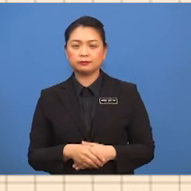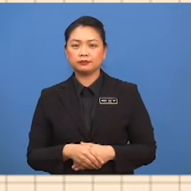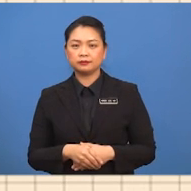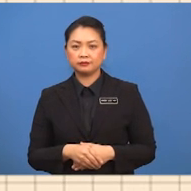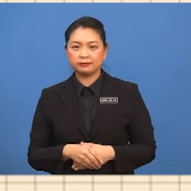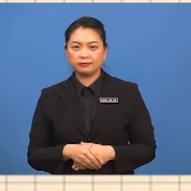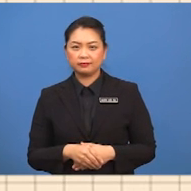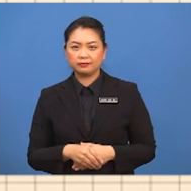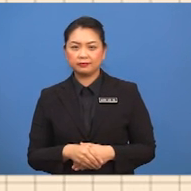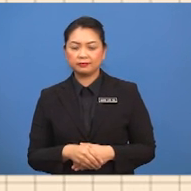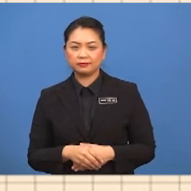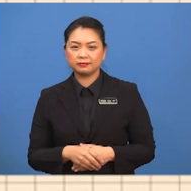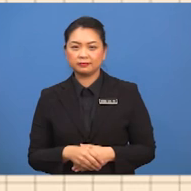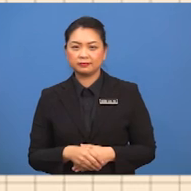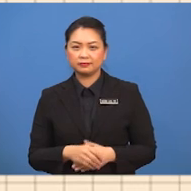RM1.